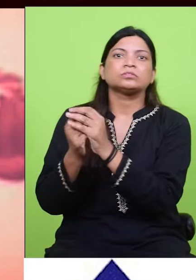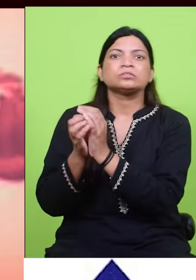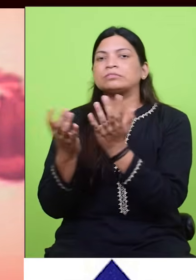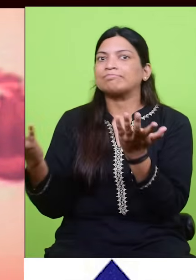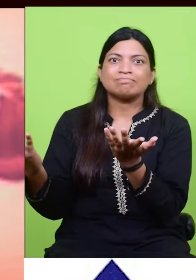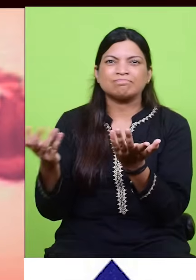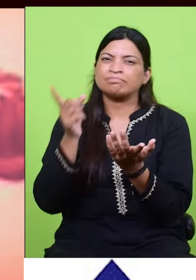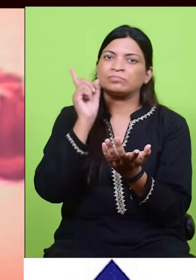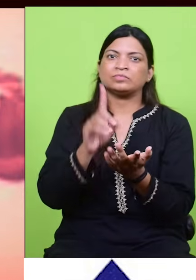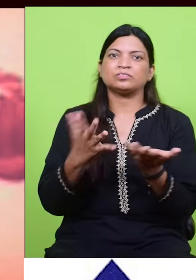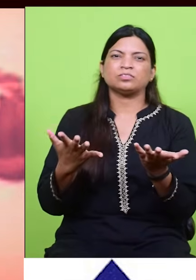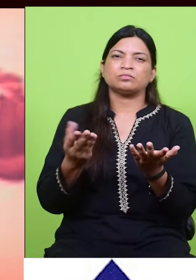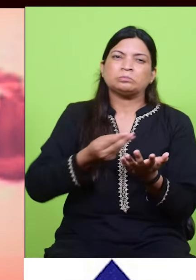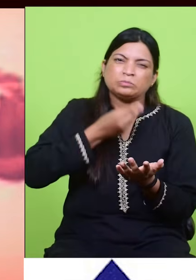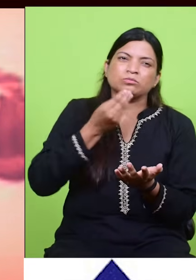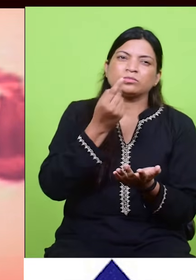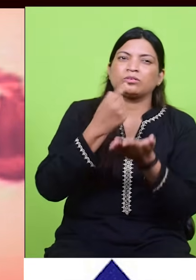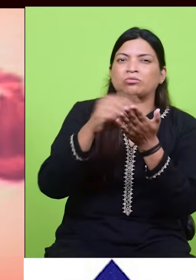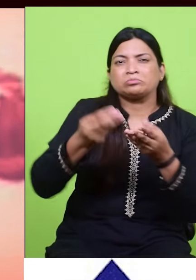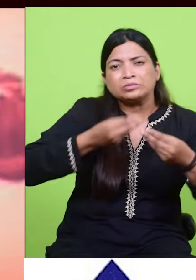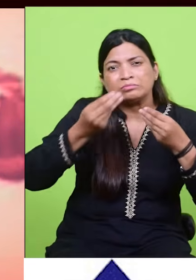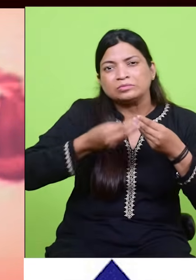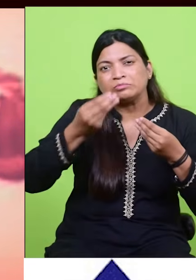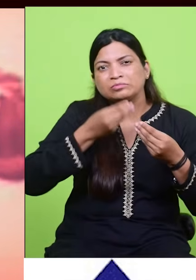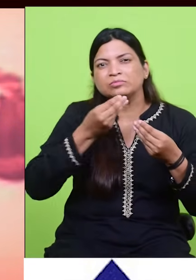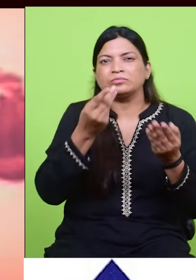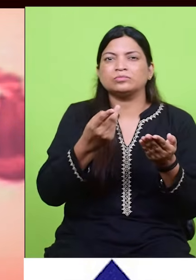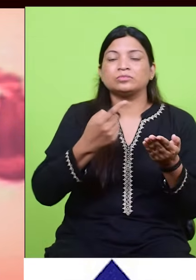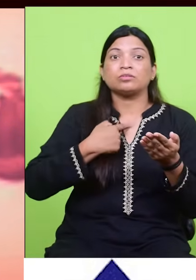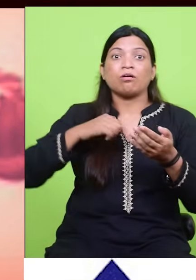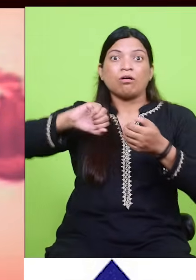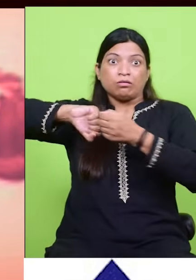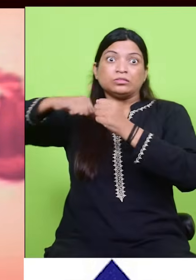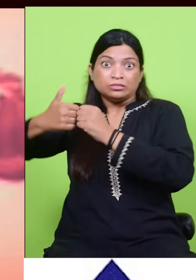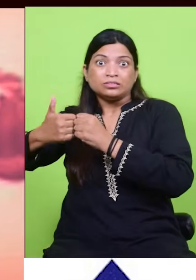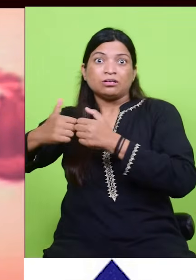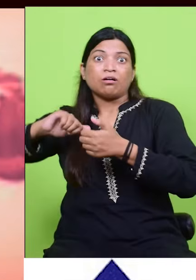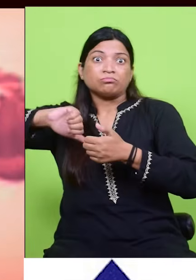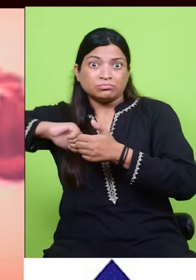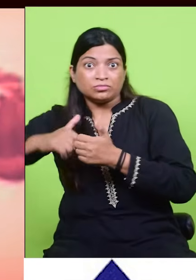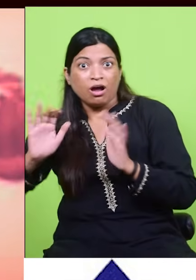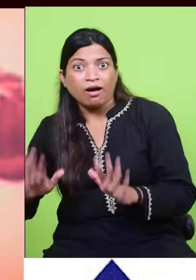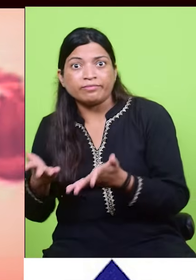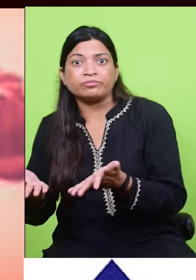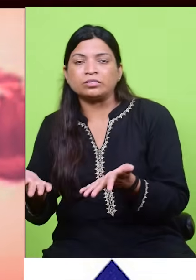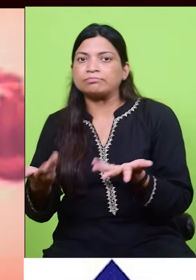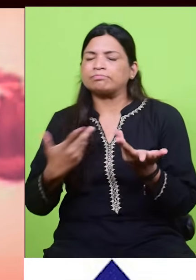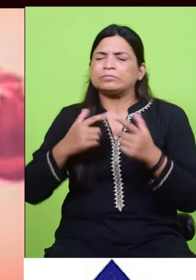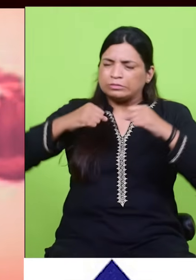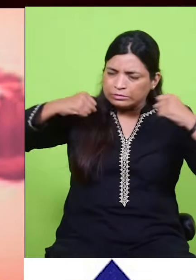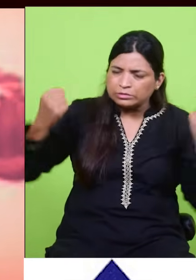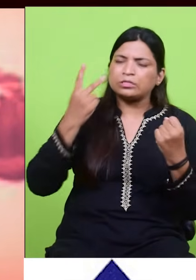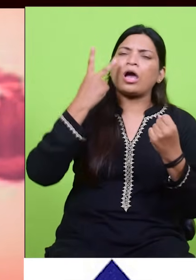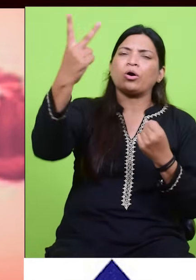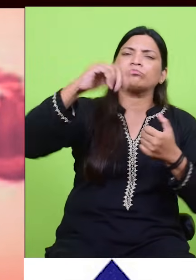दीजिए, और हमारे लिए भी एक रिस्क था और एक फ़र्स्ट अटेम्प्ट था कि 10th बोर्ड में पहली बार एमपी में एक ऐसी बच्ची एग्ज़ाम देने आ रही है जो टोटली